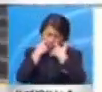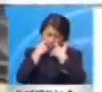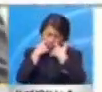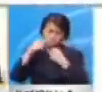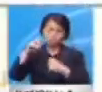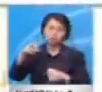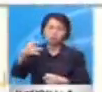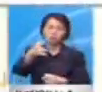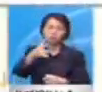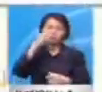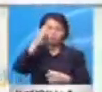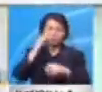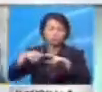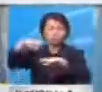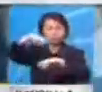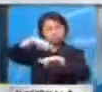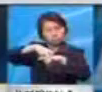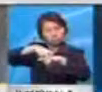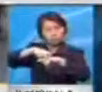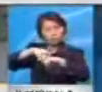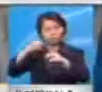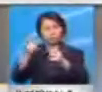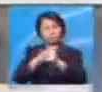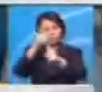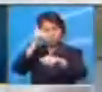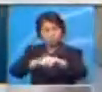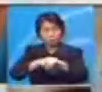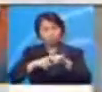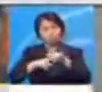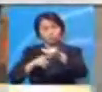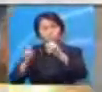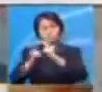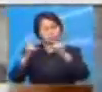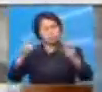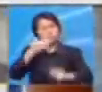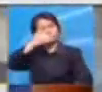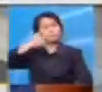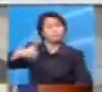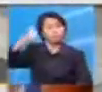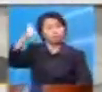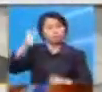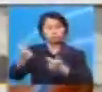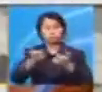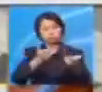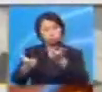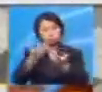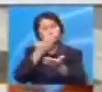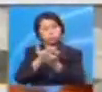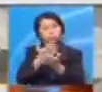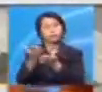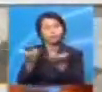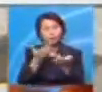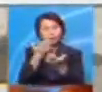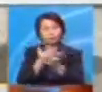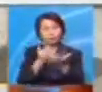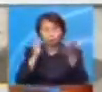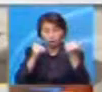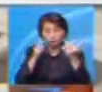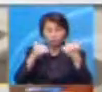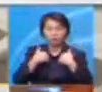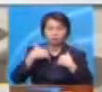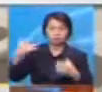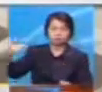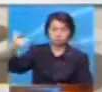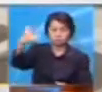ini Pengalaman naik rayani ni kali pertama sangat best semua layanan kru baik-baik semua harap nanti ada lagi